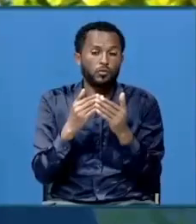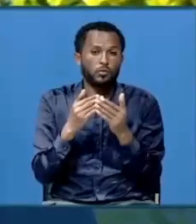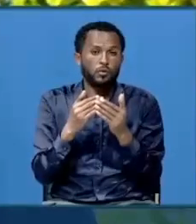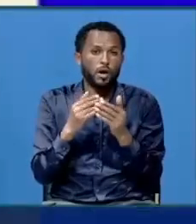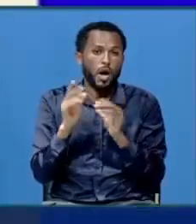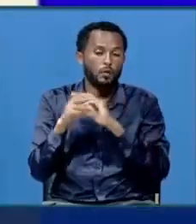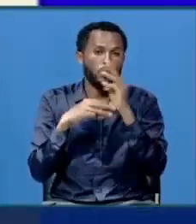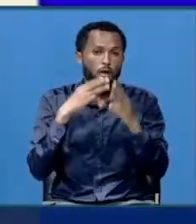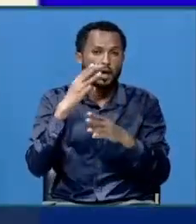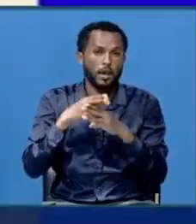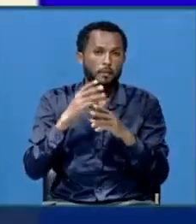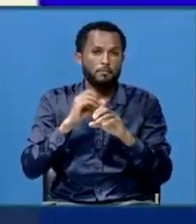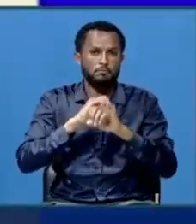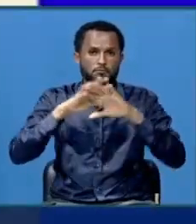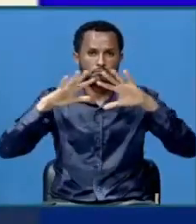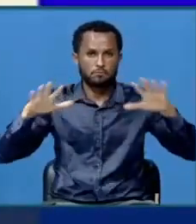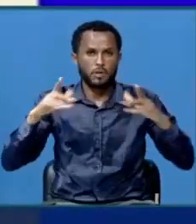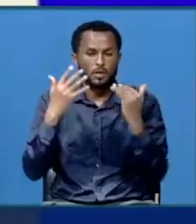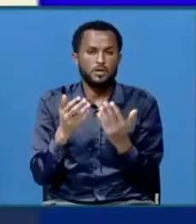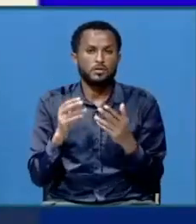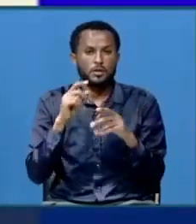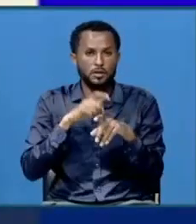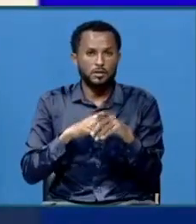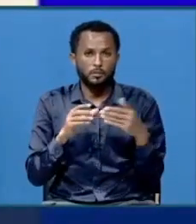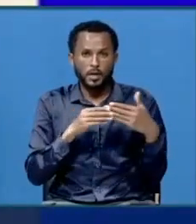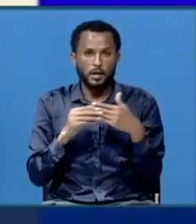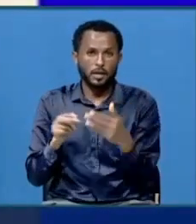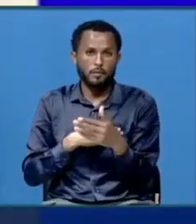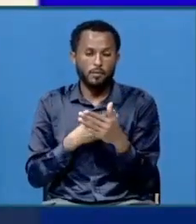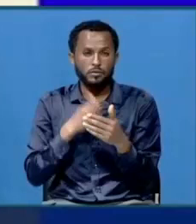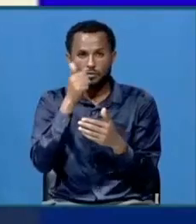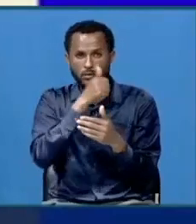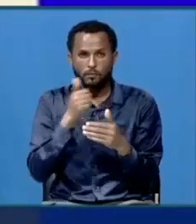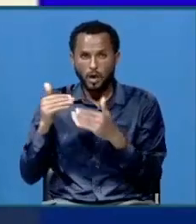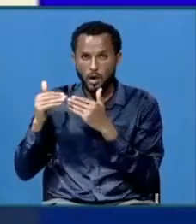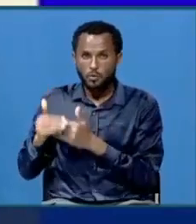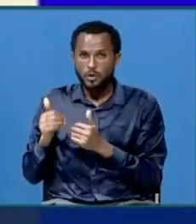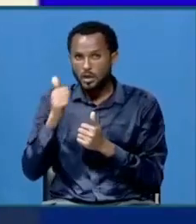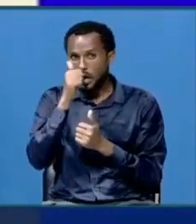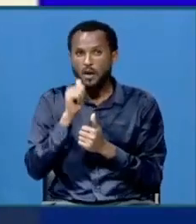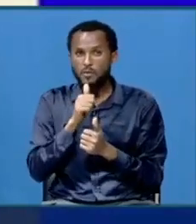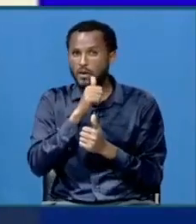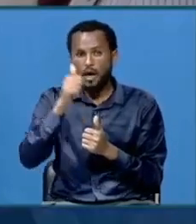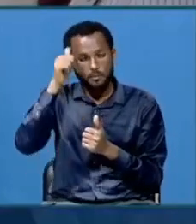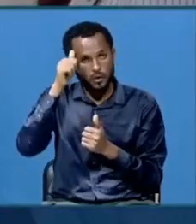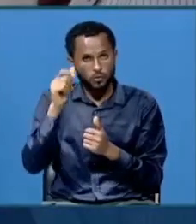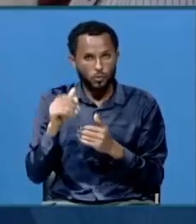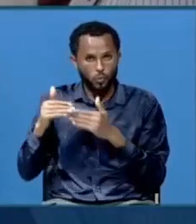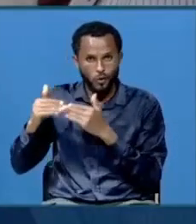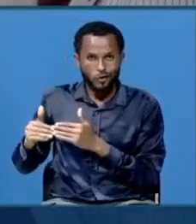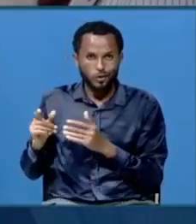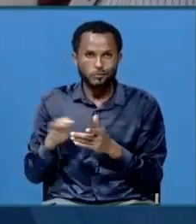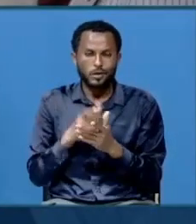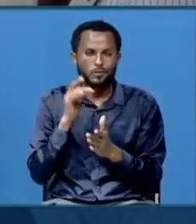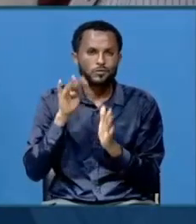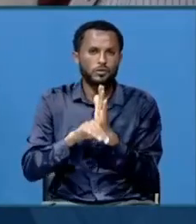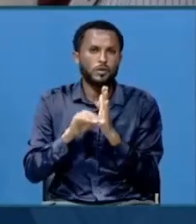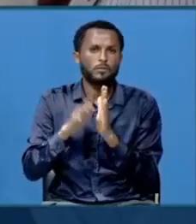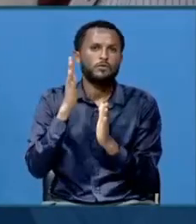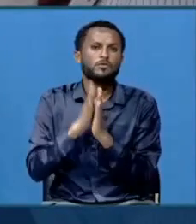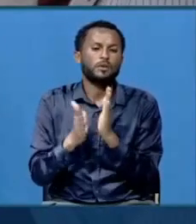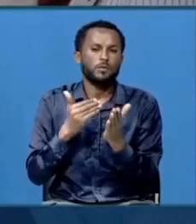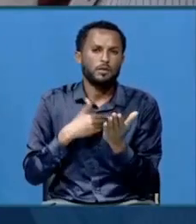እዩ ዝሰራጭ። ኣብዚ ሕዚ እዋን መራሕቲ ሃይማኖት ኢትዮጵያ ኣብ ጎኒ ፋሽስት ኣብይ ኣሕመድ ዓሊ ወጊኖም ኣብ ልዕሊ ትግራይ ጀኖሳይድ ይፍፅሙ